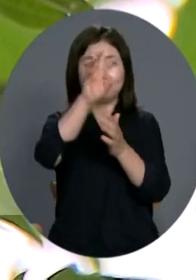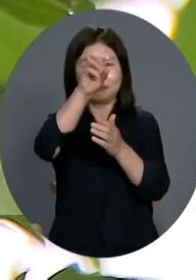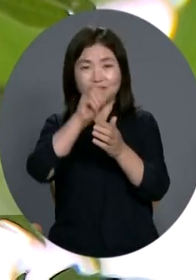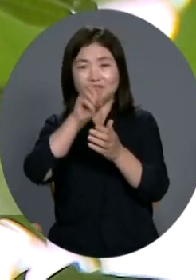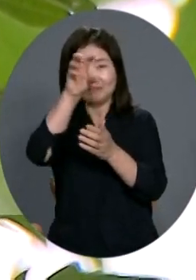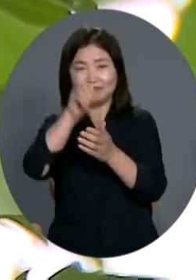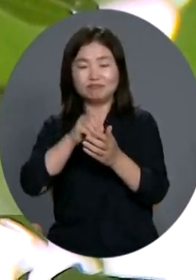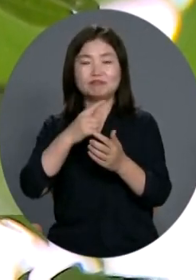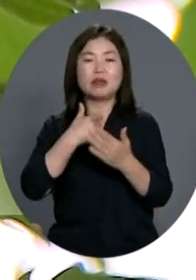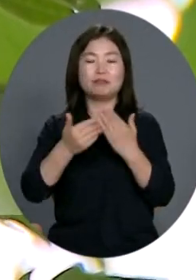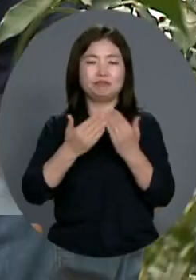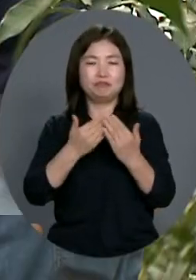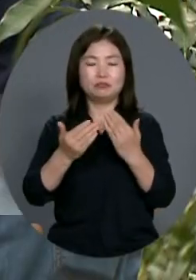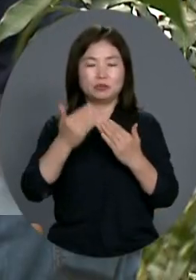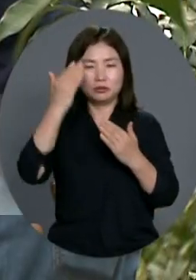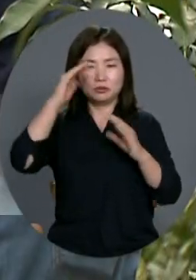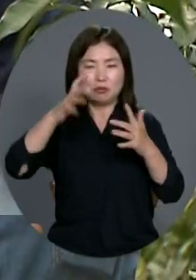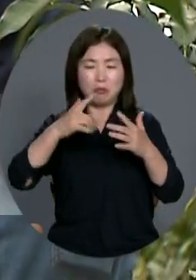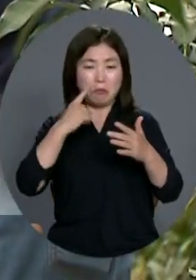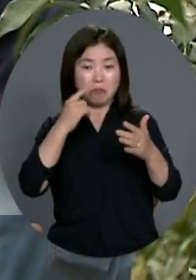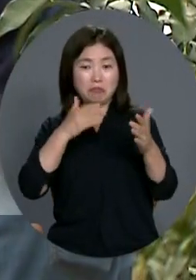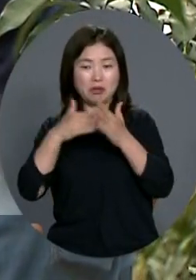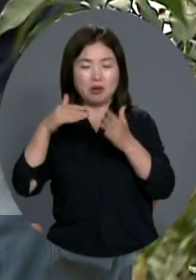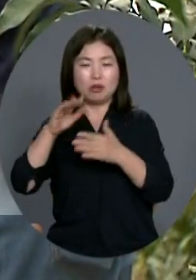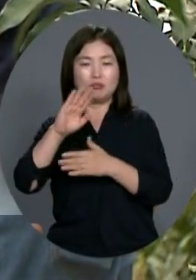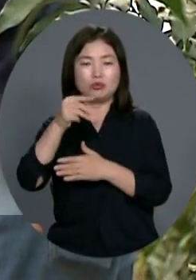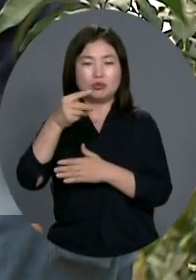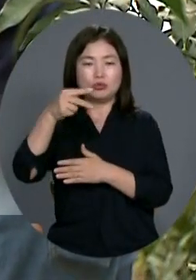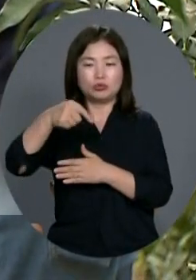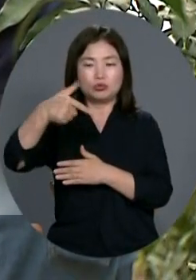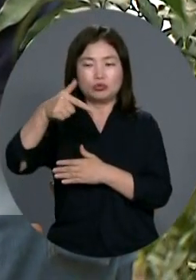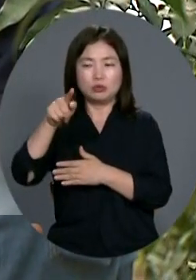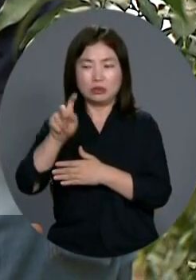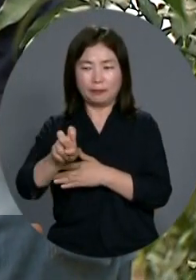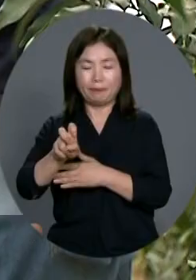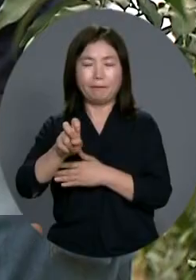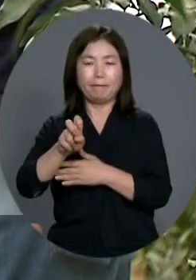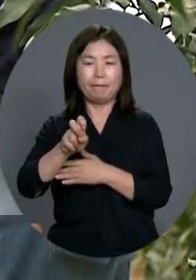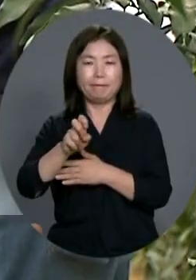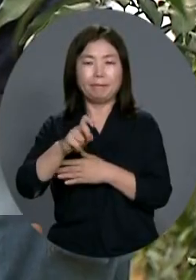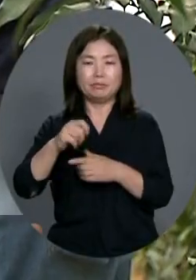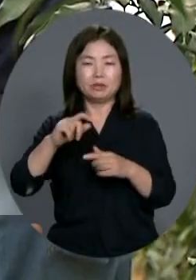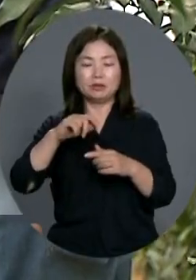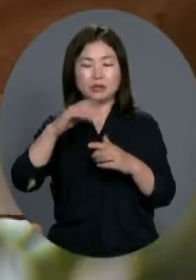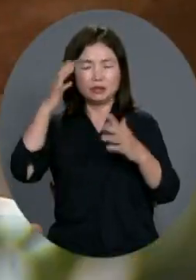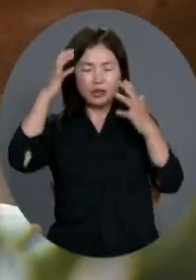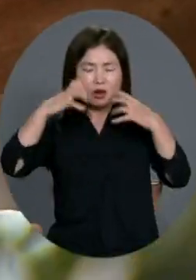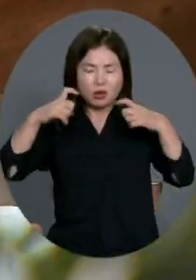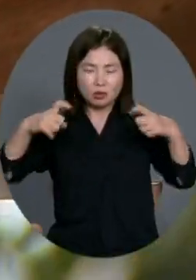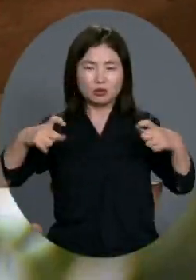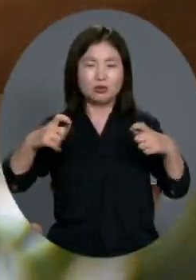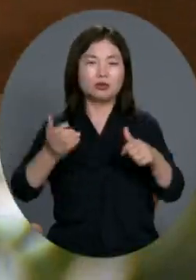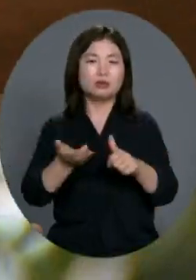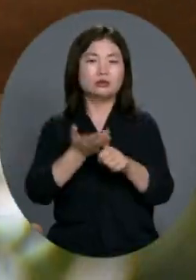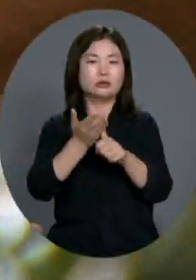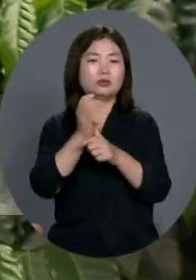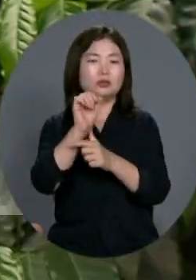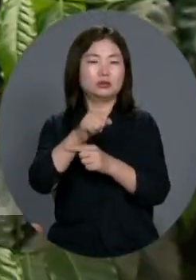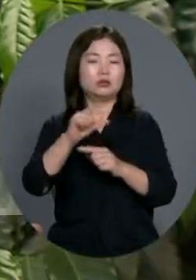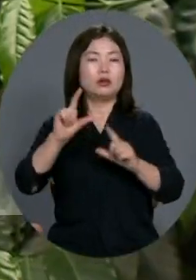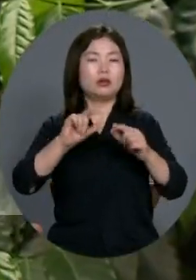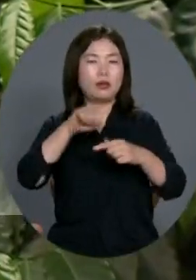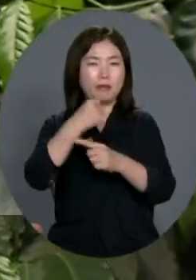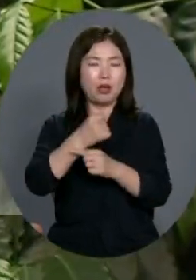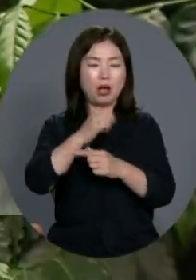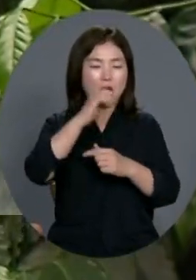합니다. 우리나라에서는 보기 드문 불수감은 감귤류에 속하는 아열대 과일입니다.